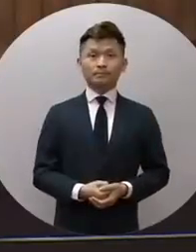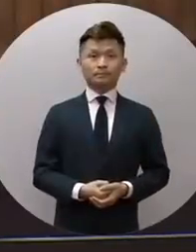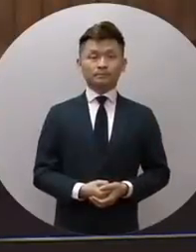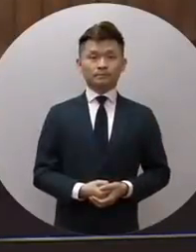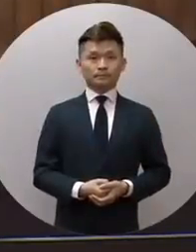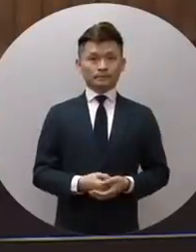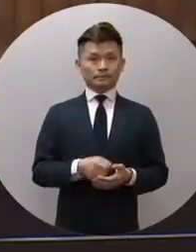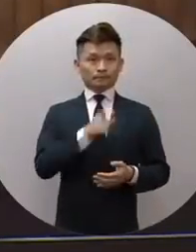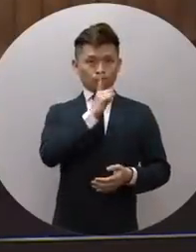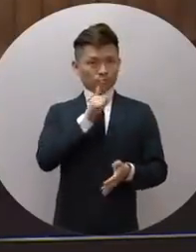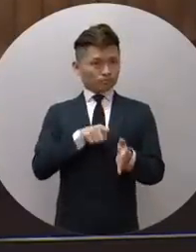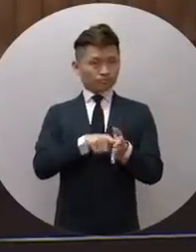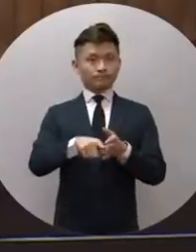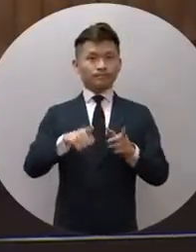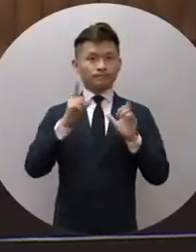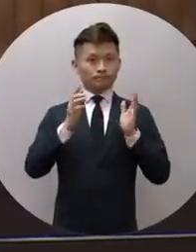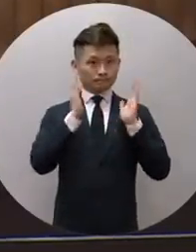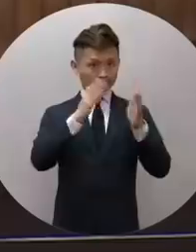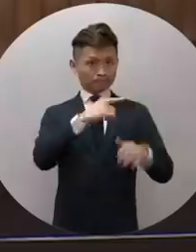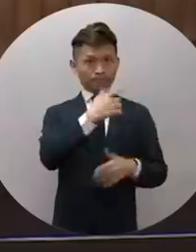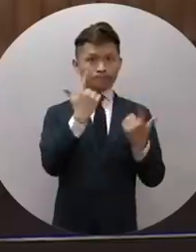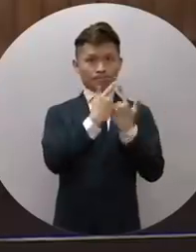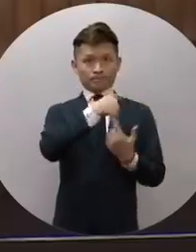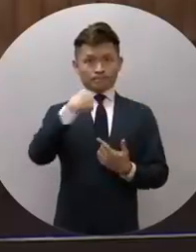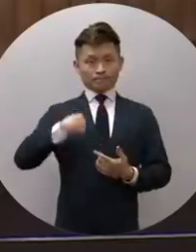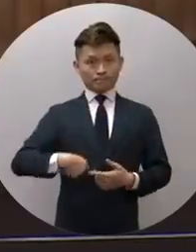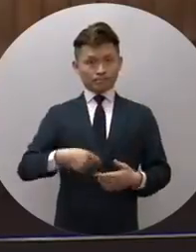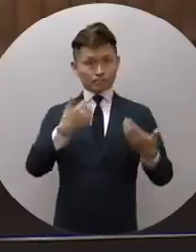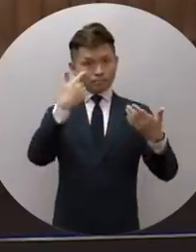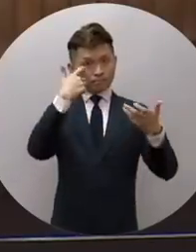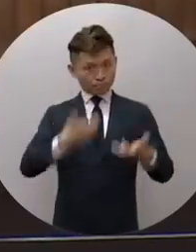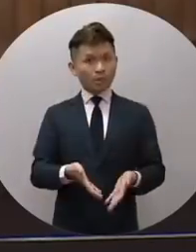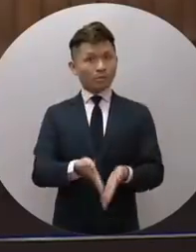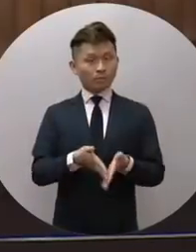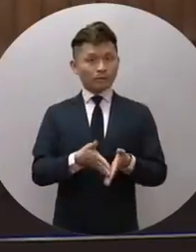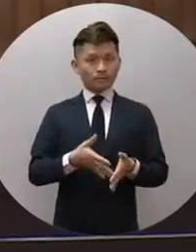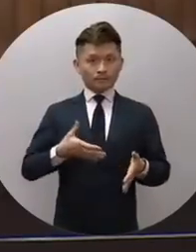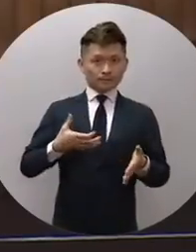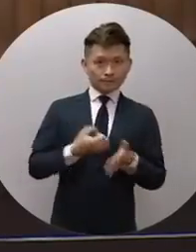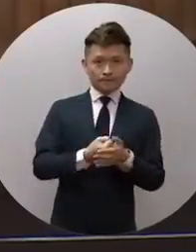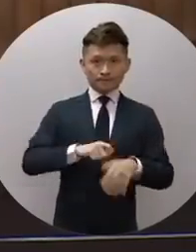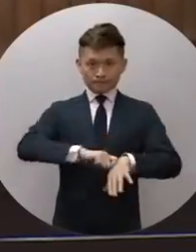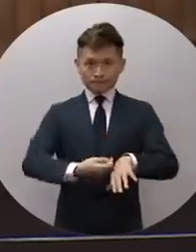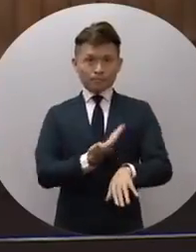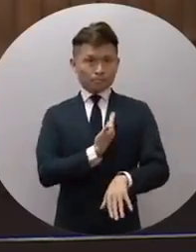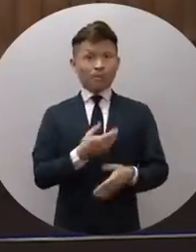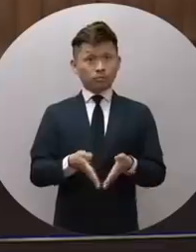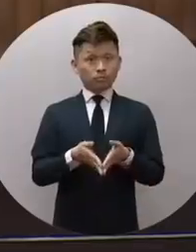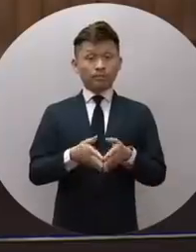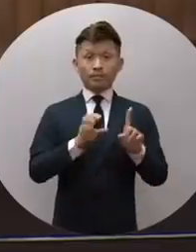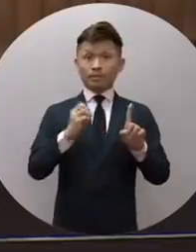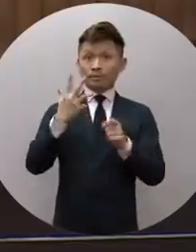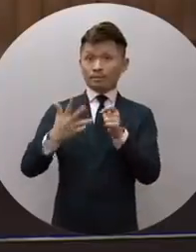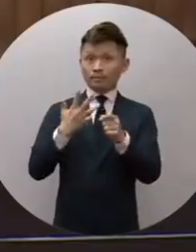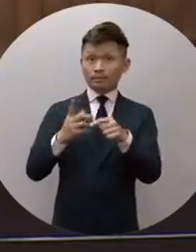直又气壮地要求北京正视，以起立与屹立108年的中